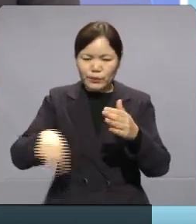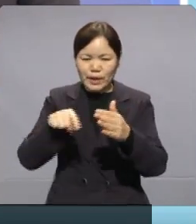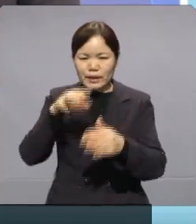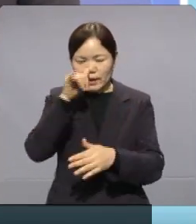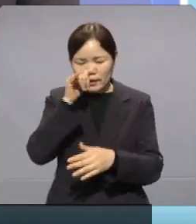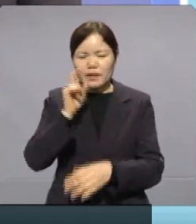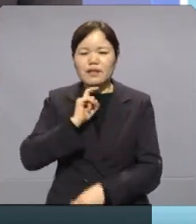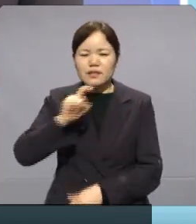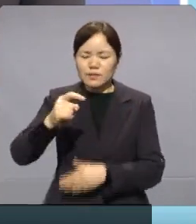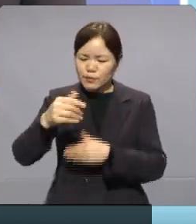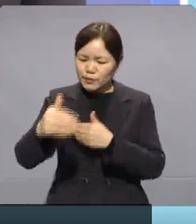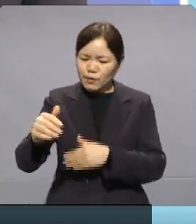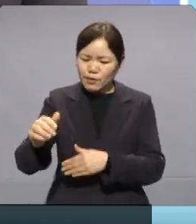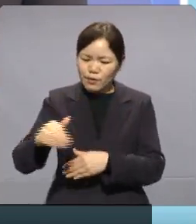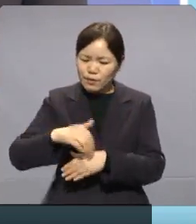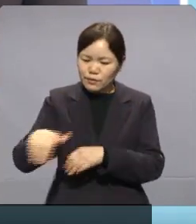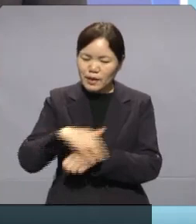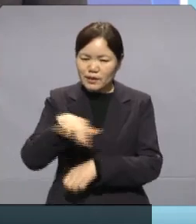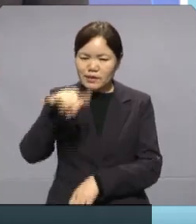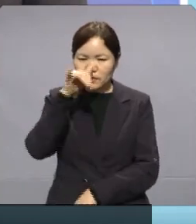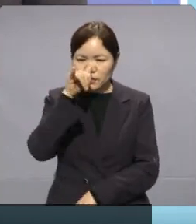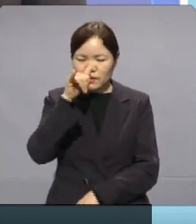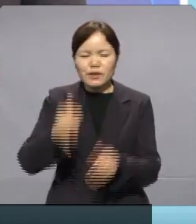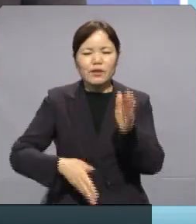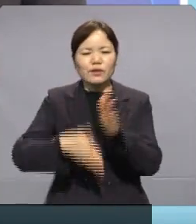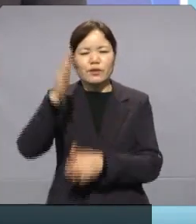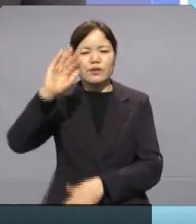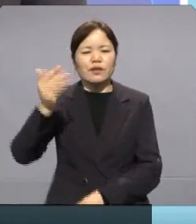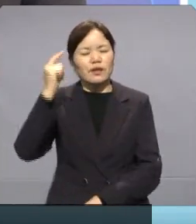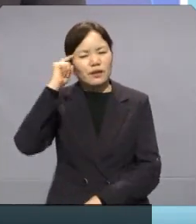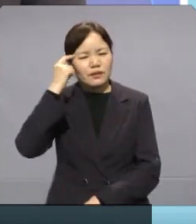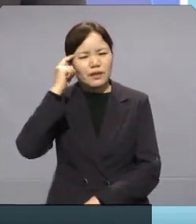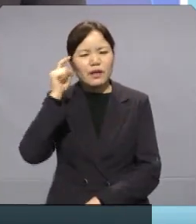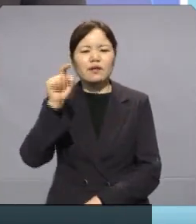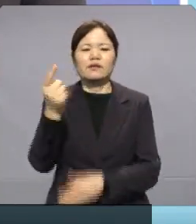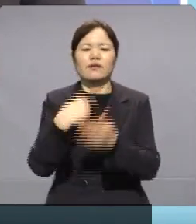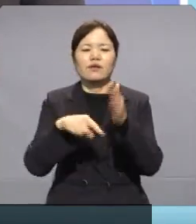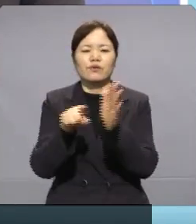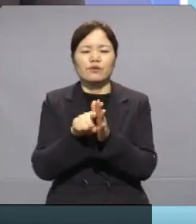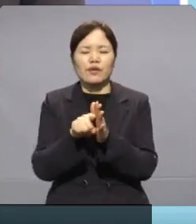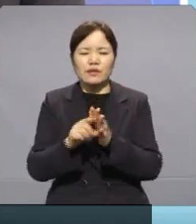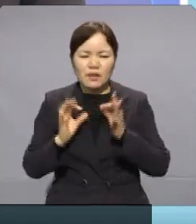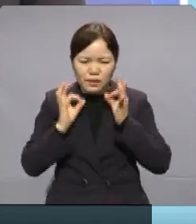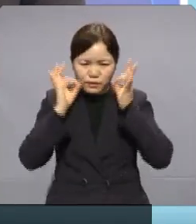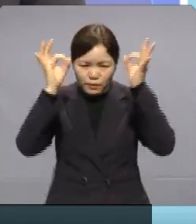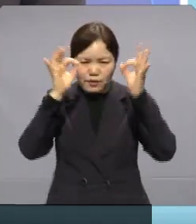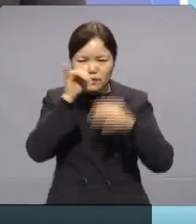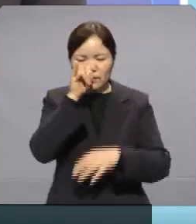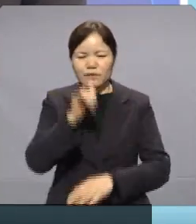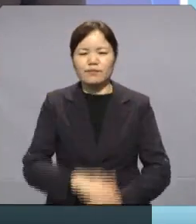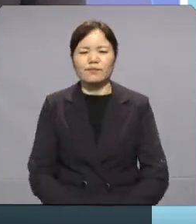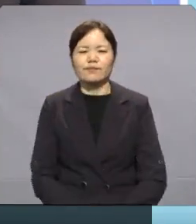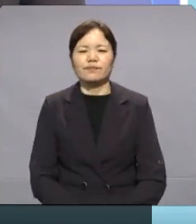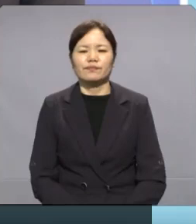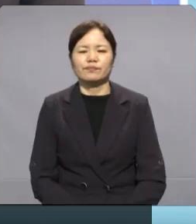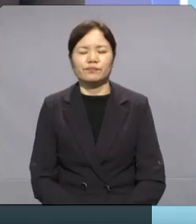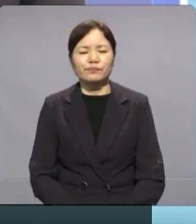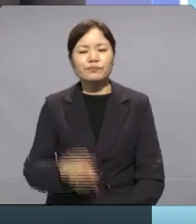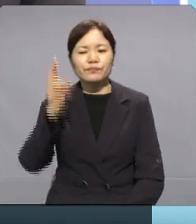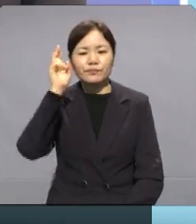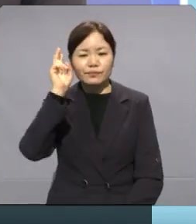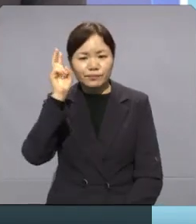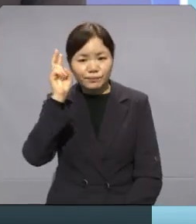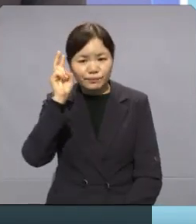10분 거리에 있는 그런 도시가 될 거라고 생각하고 그거를 위해서 지금 최선을 다하고 있습니다.